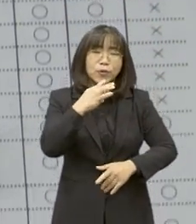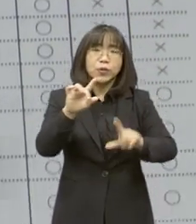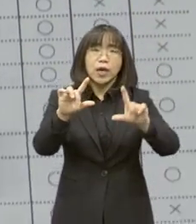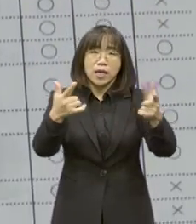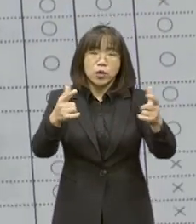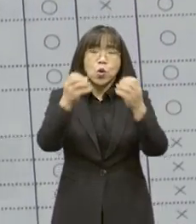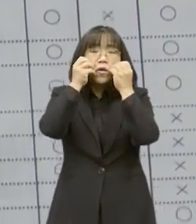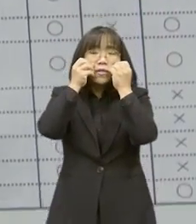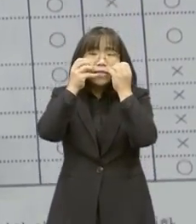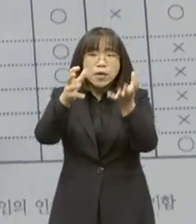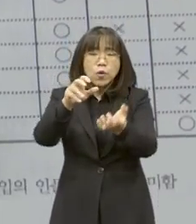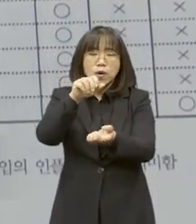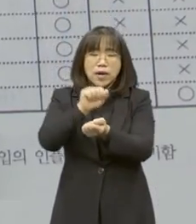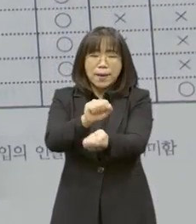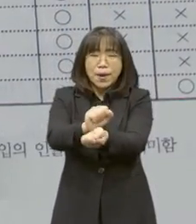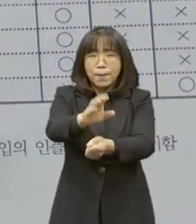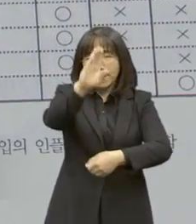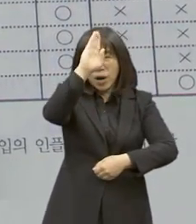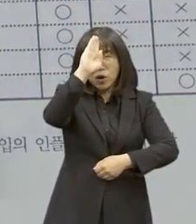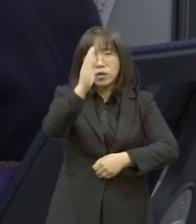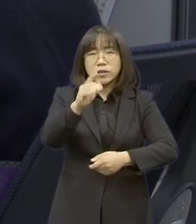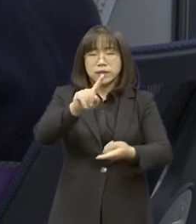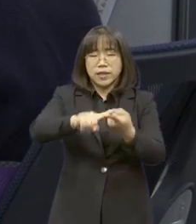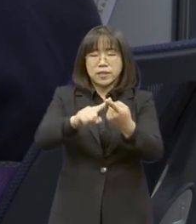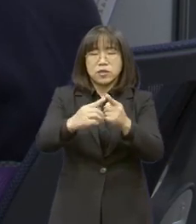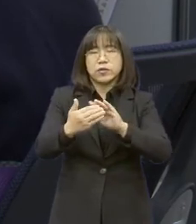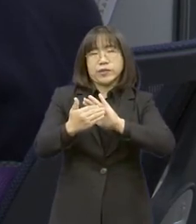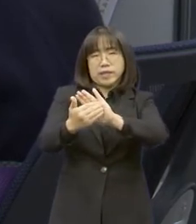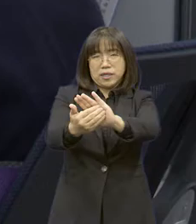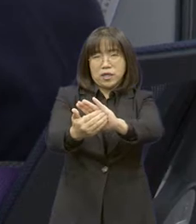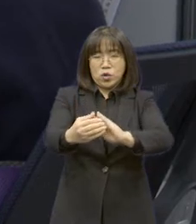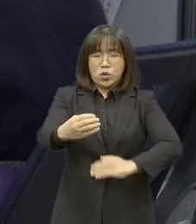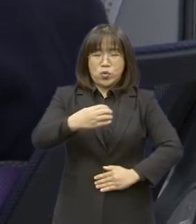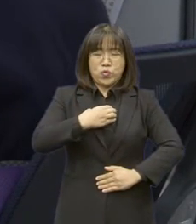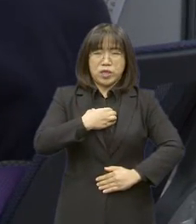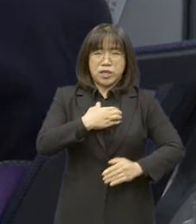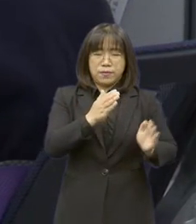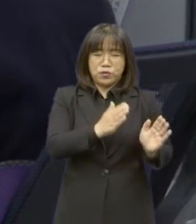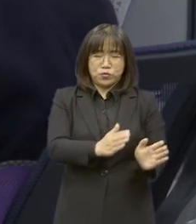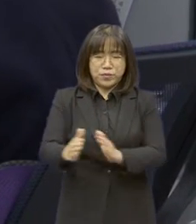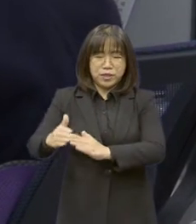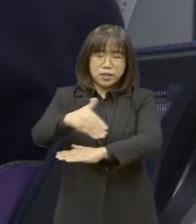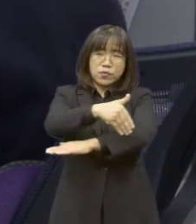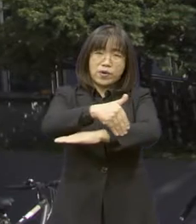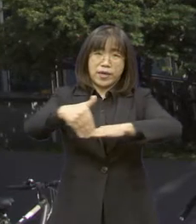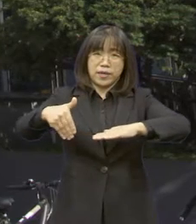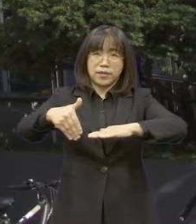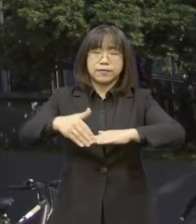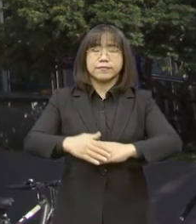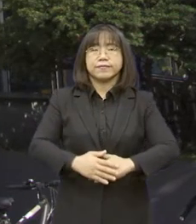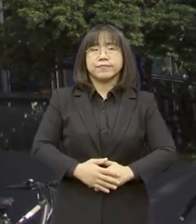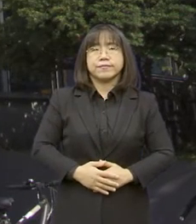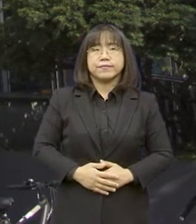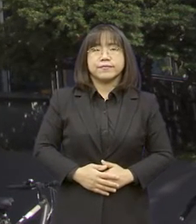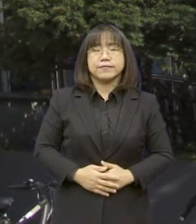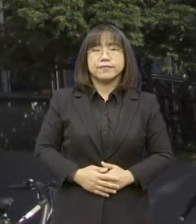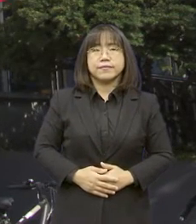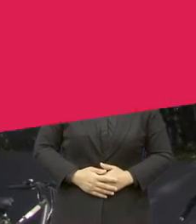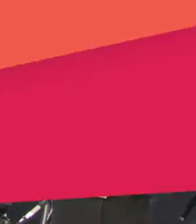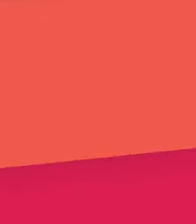신종 해외 유입 감염병 에 대한 전파를 차단하고 위기관리의 신속하게 대비 할 계획입니다